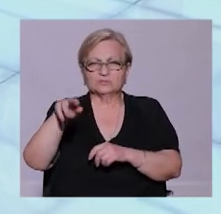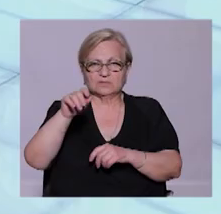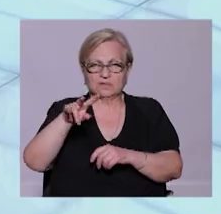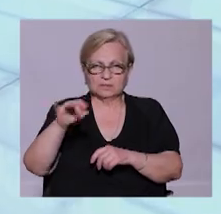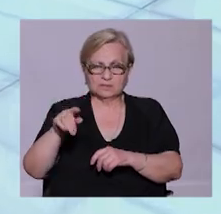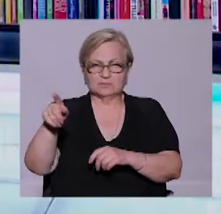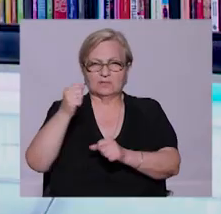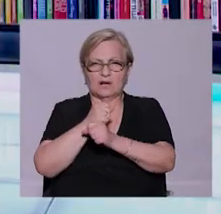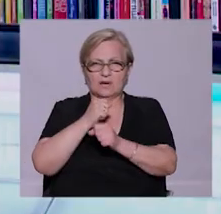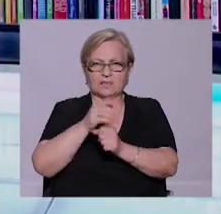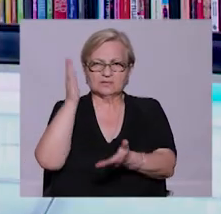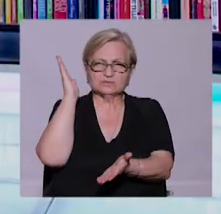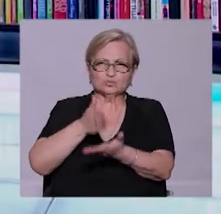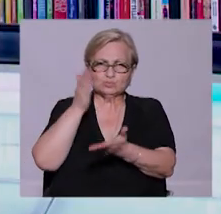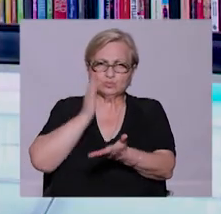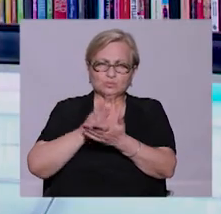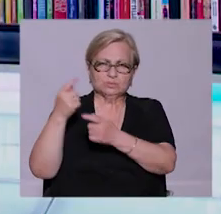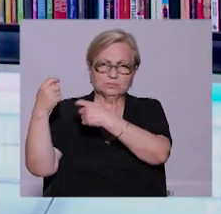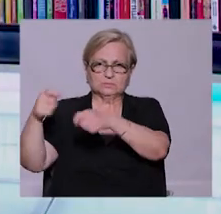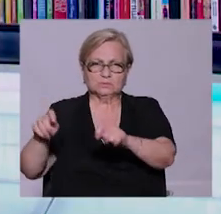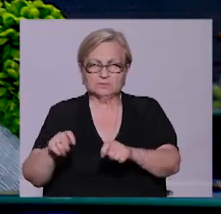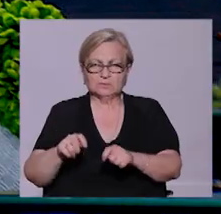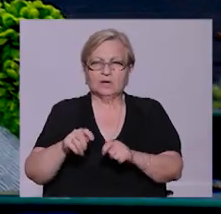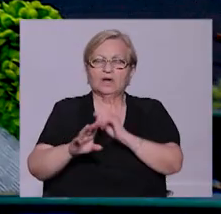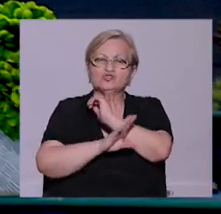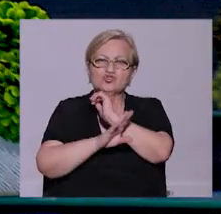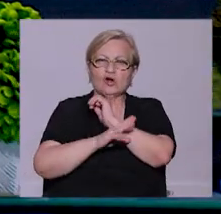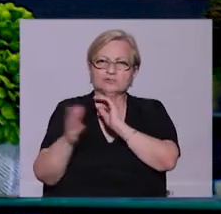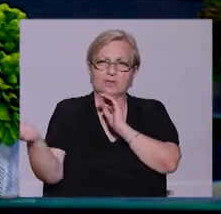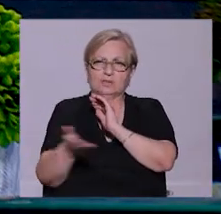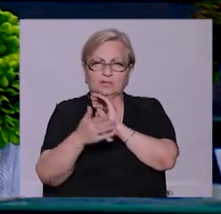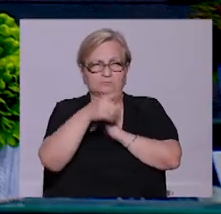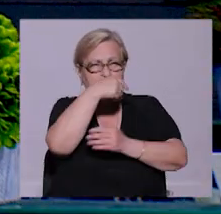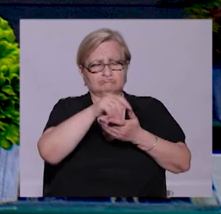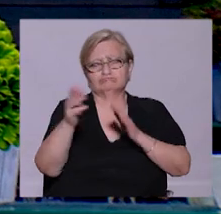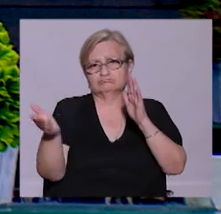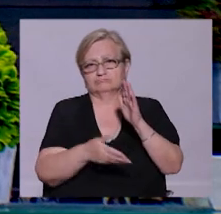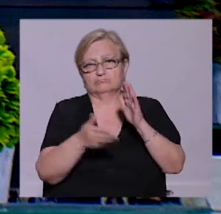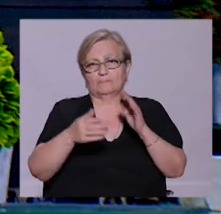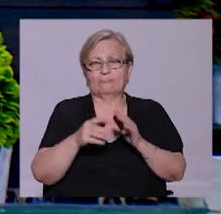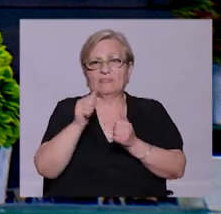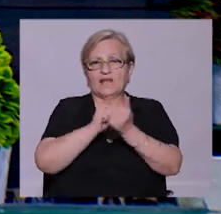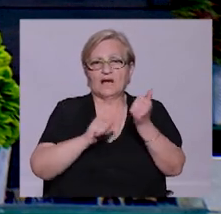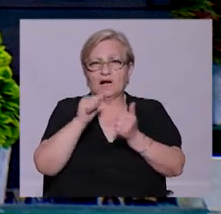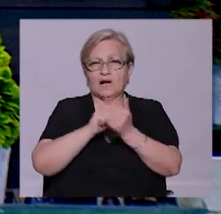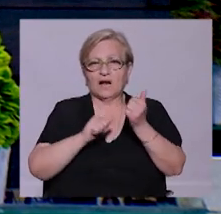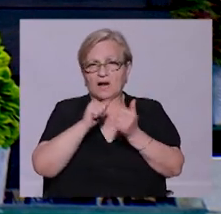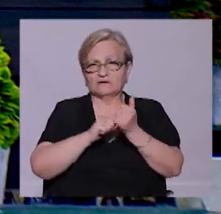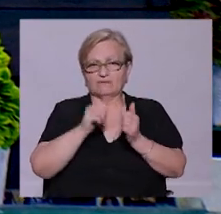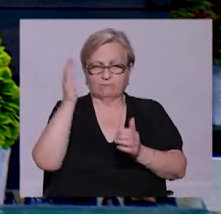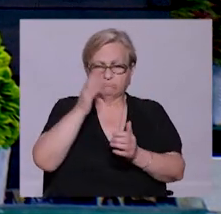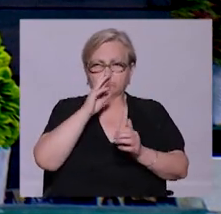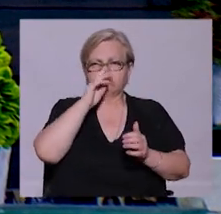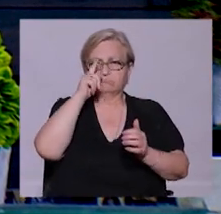გაყიდა. კაცი, რომელმაც ცული იყიდა, წავიდა და შეშის ჭრა დაიწყო. ცული ერთ ქვას მოხვდა, ქვამ პირი